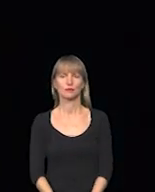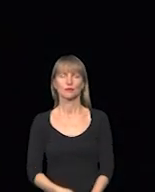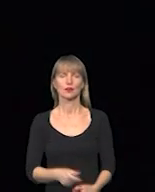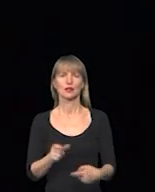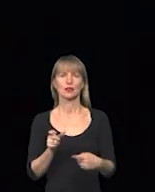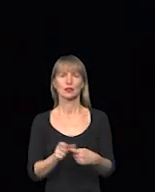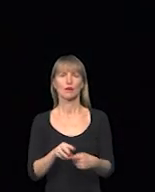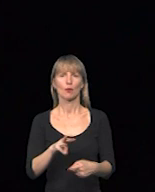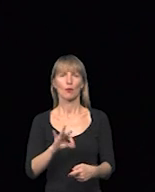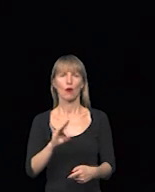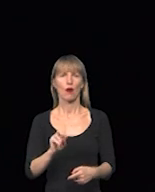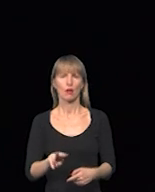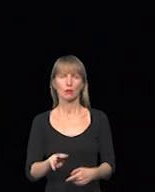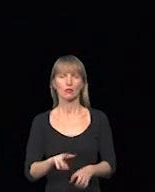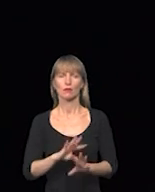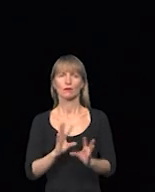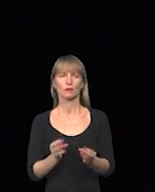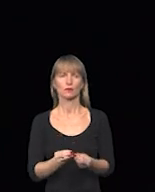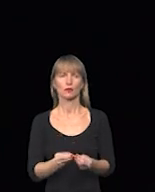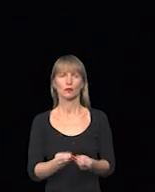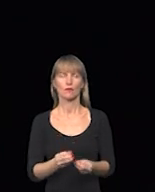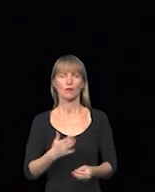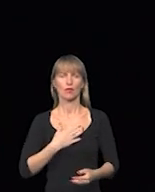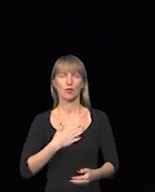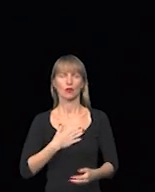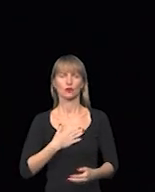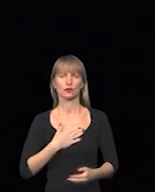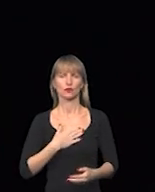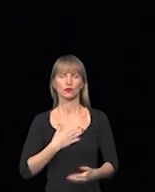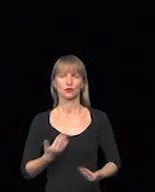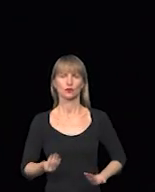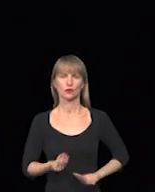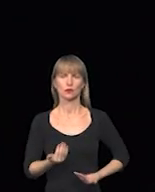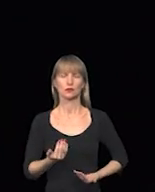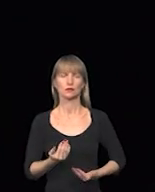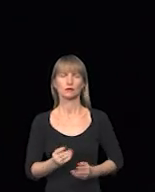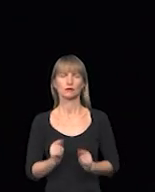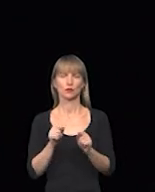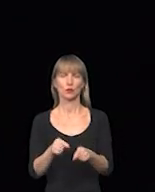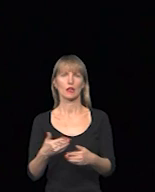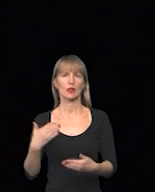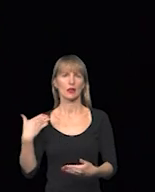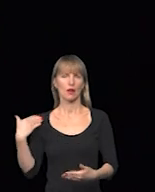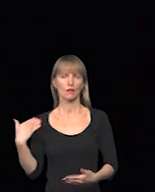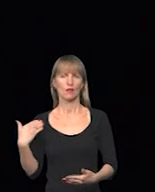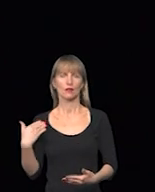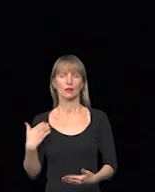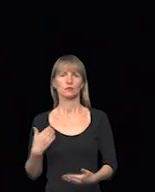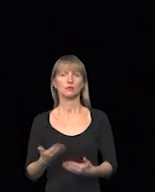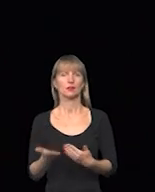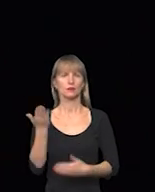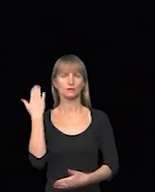Слово «мурал» взагалі в наш обіг, ну, не так давно увійшло.